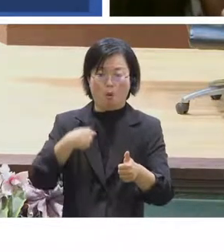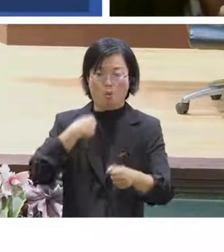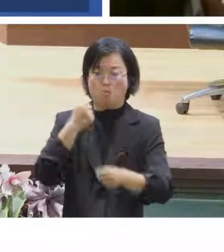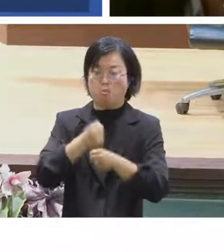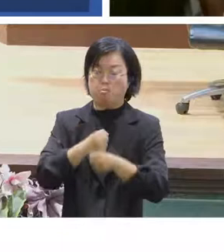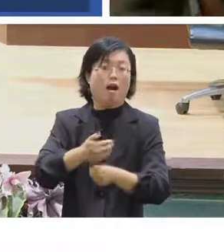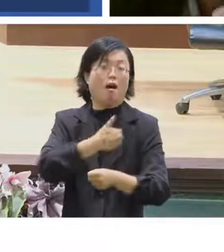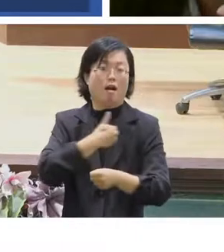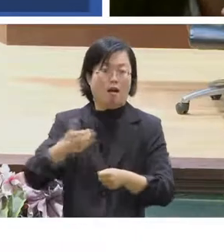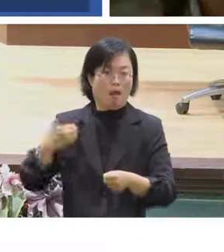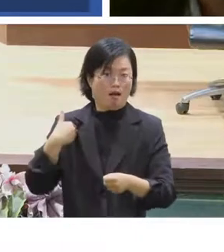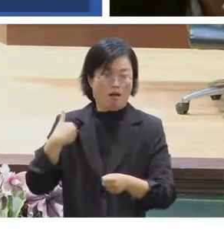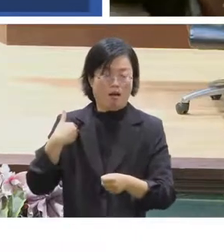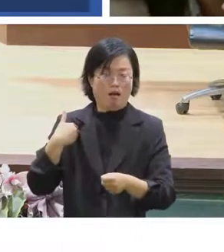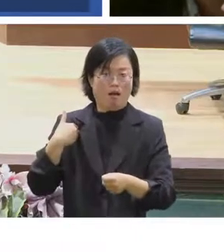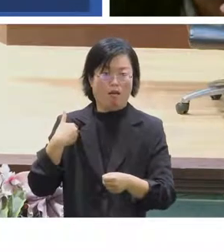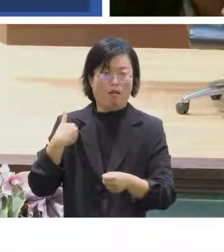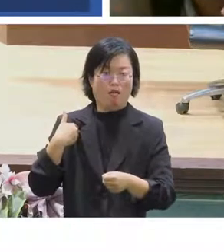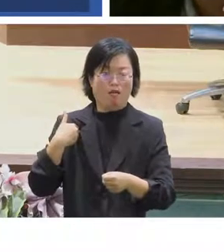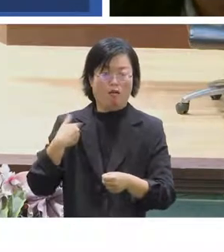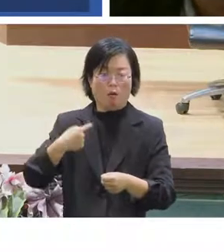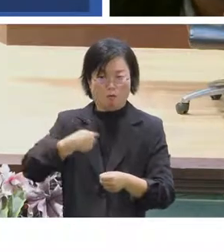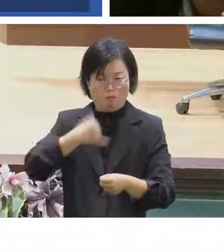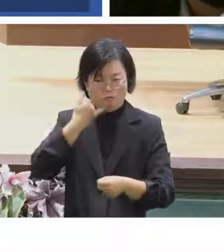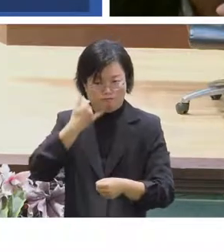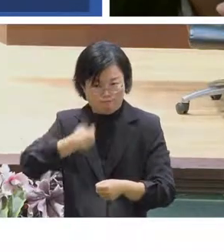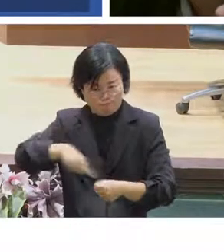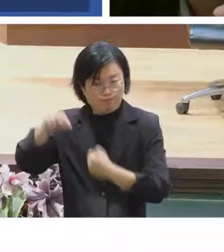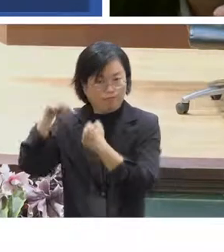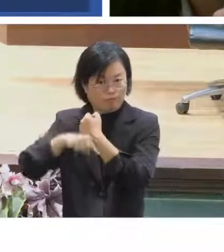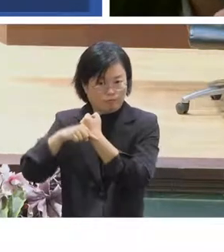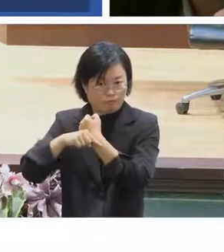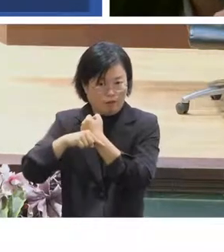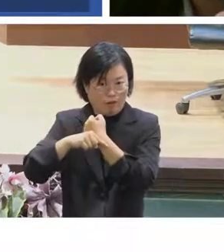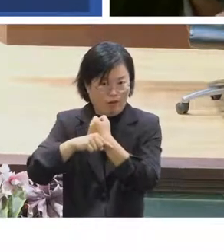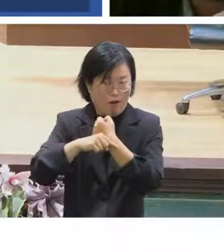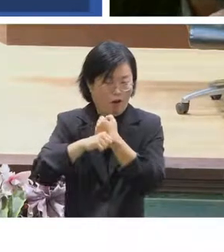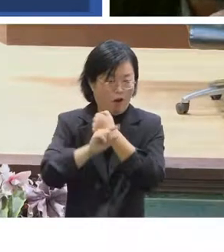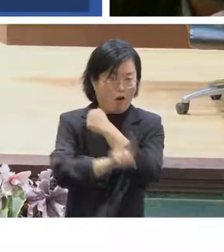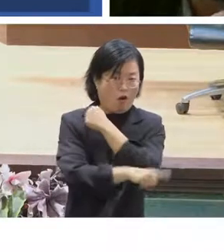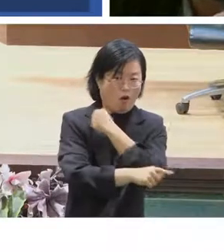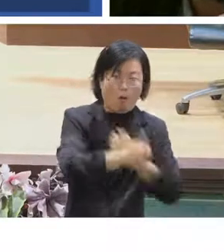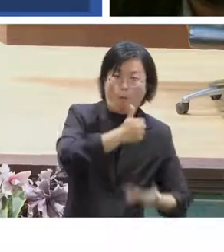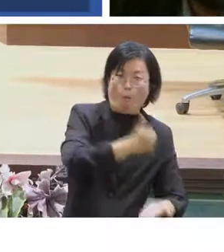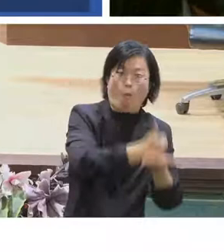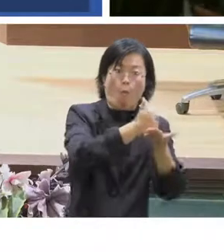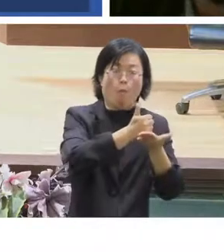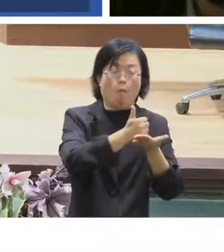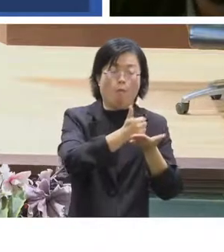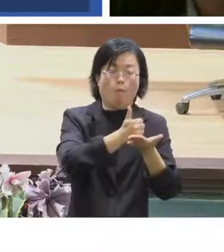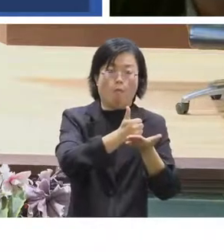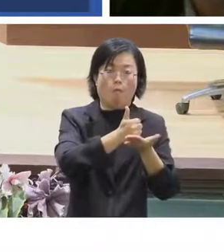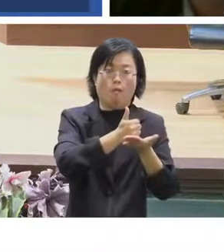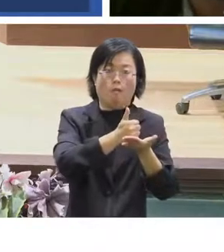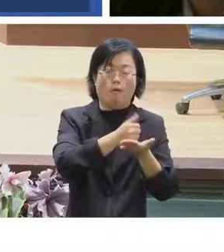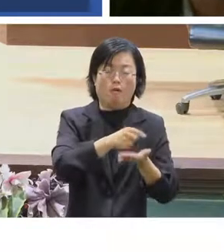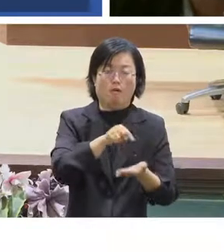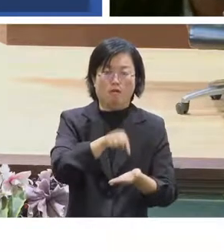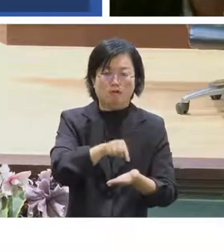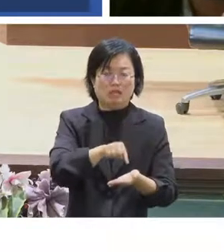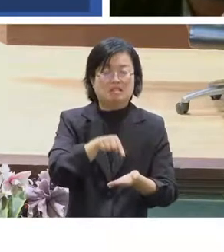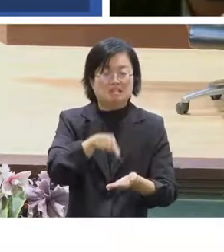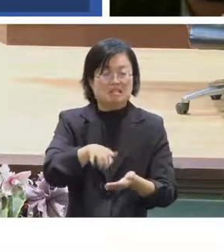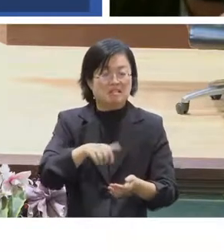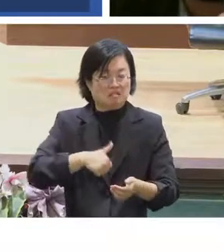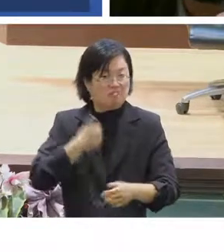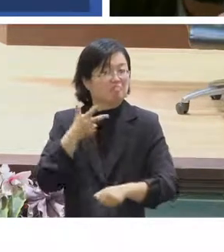可以很有效的可以研究出来的。对，就是这个是其实是另外一门学问